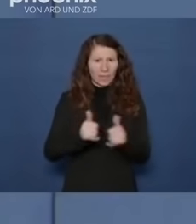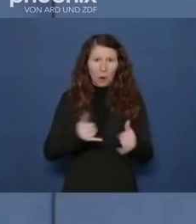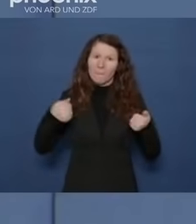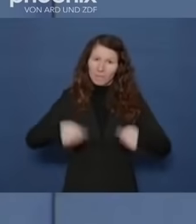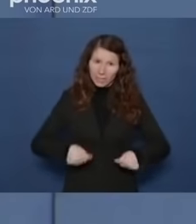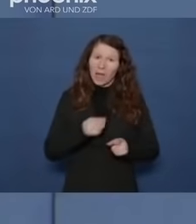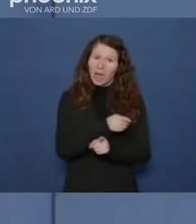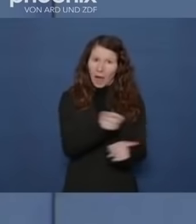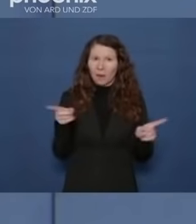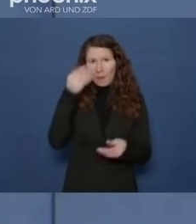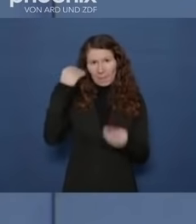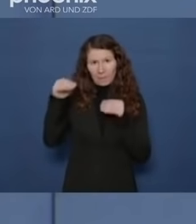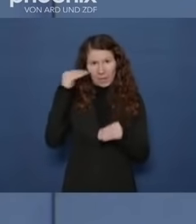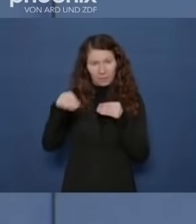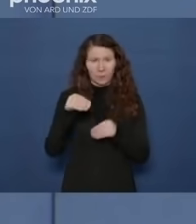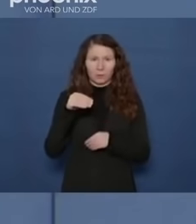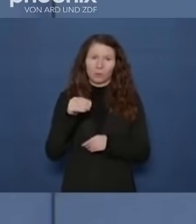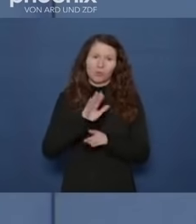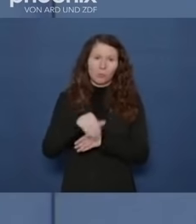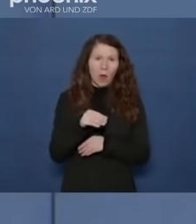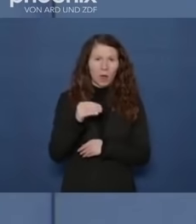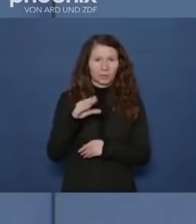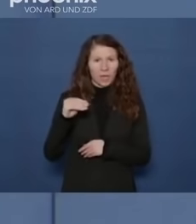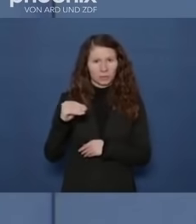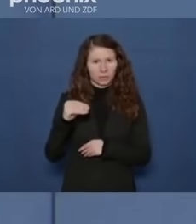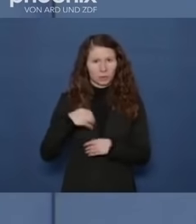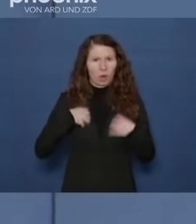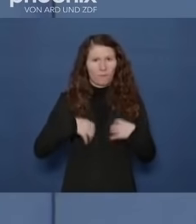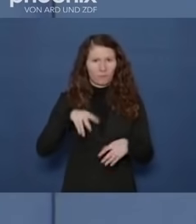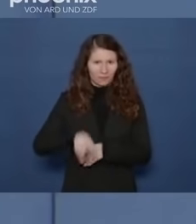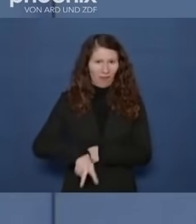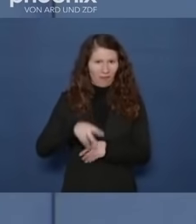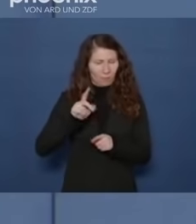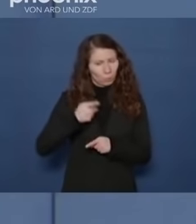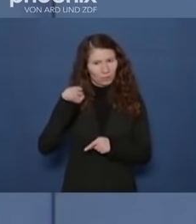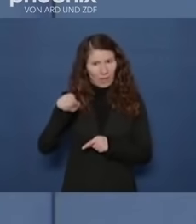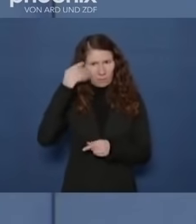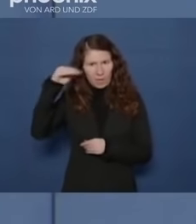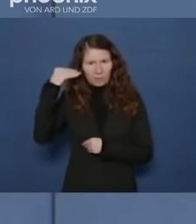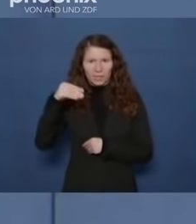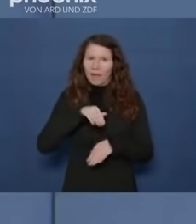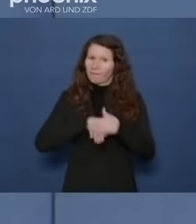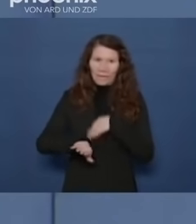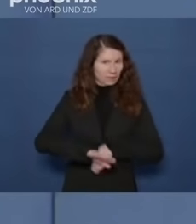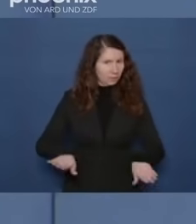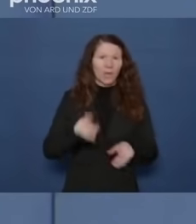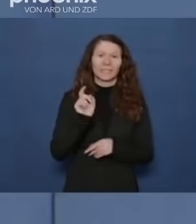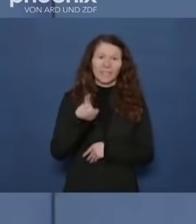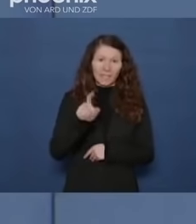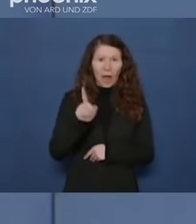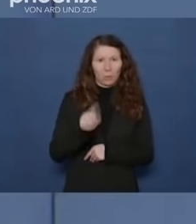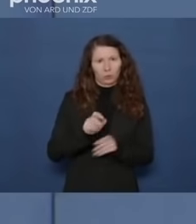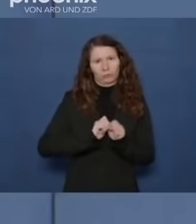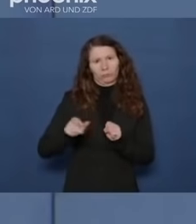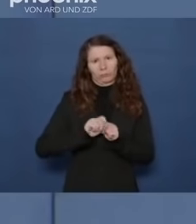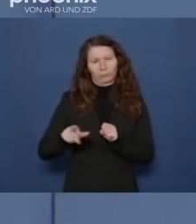alle Meldungen über SARS-CoV-2-Infektionen an die Gesundheitsämter eben nicht mehr per Fax, sondern digital